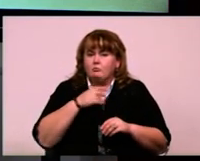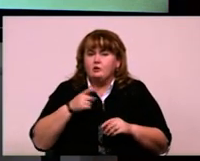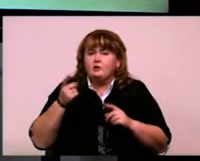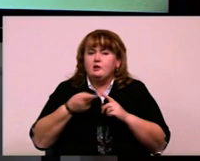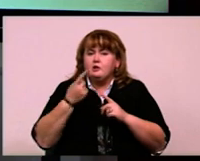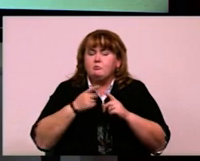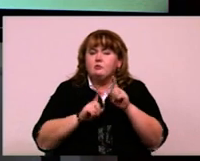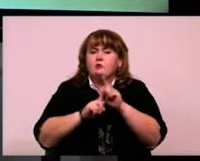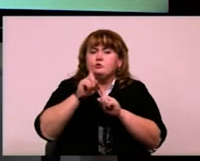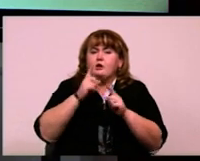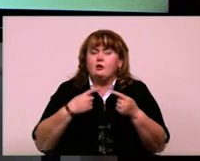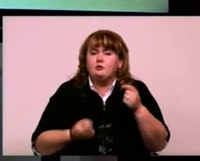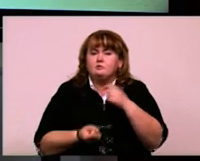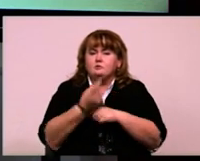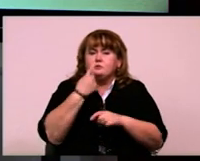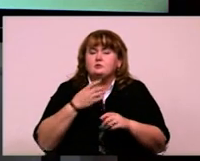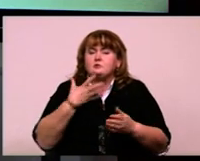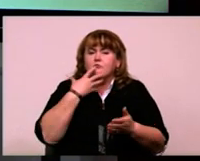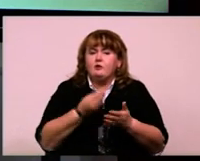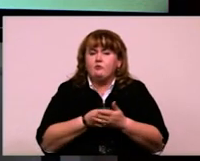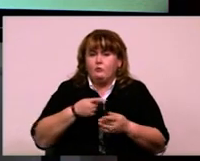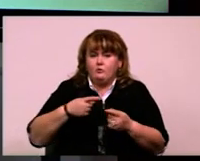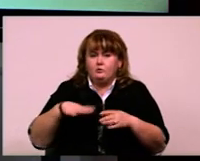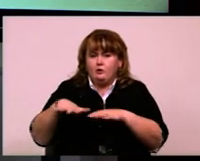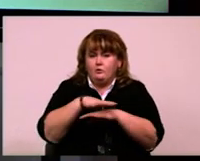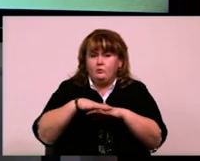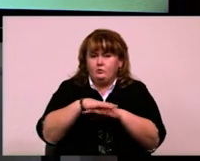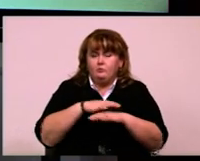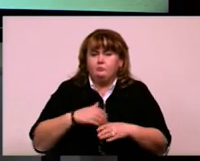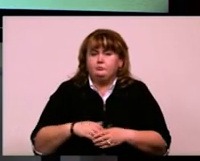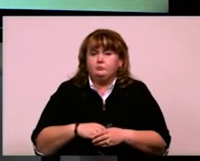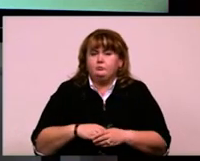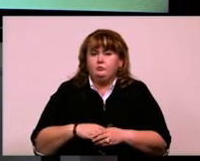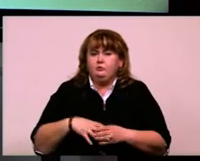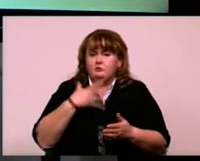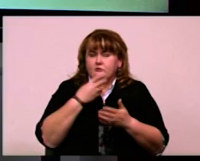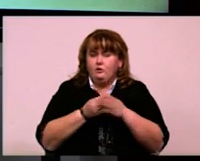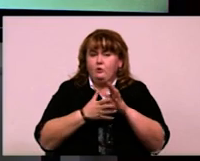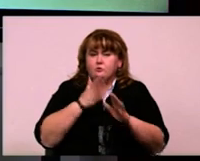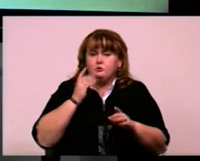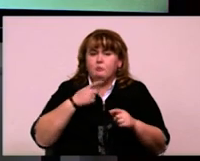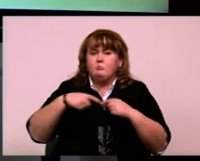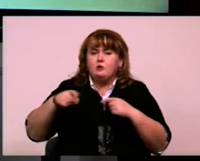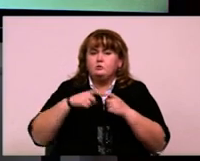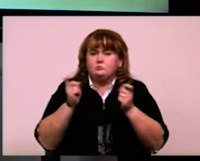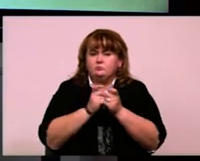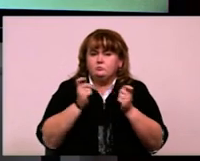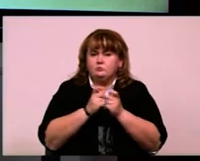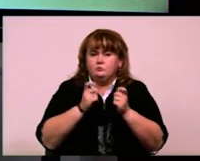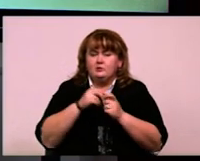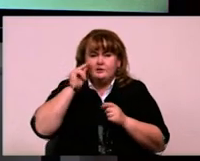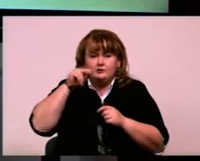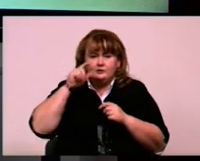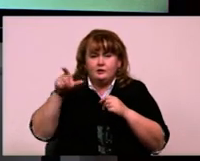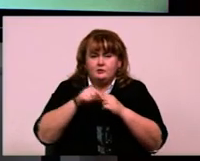именно начала формирования своего народа. В свою очередь, междоусобицы и войны с